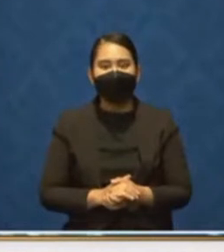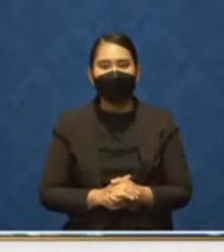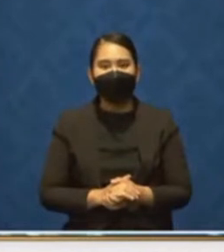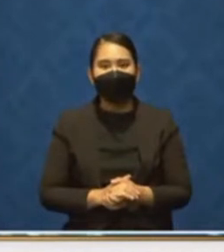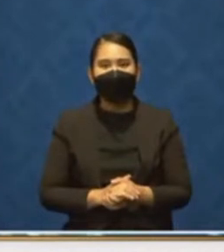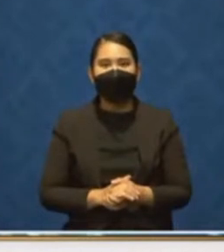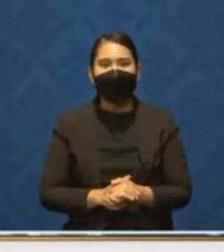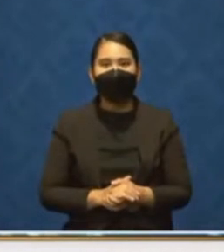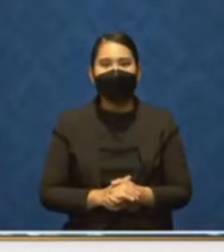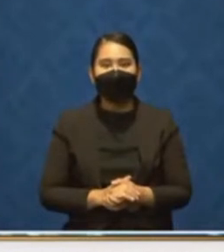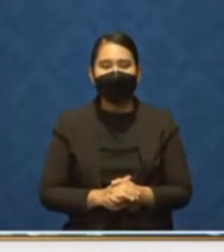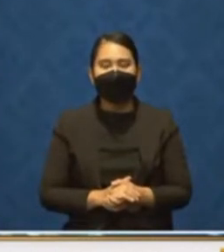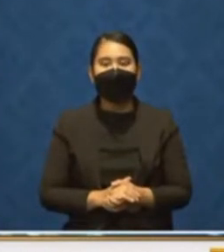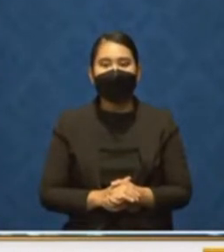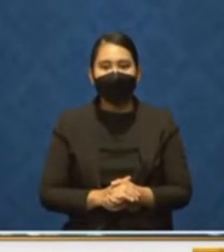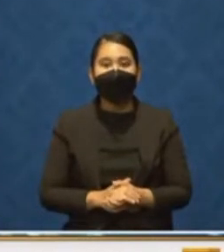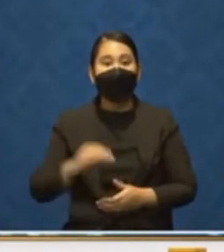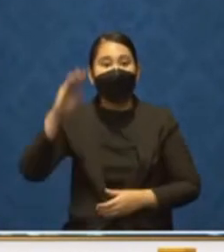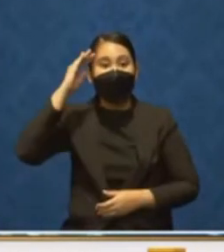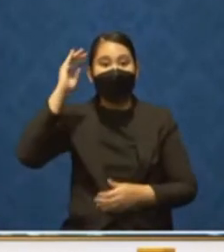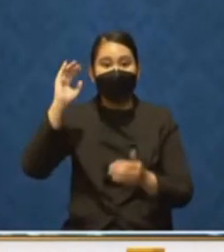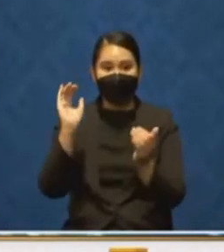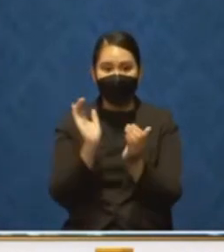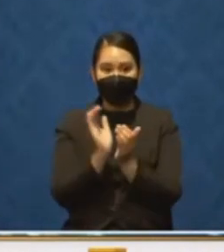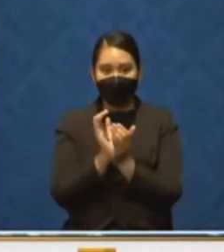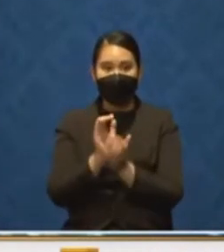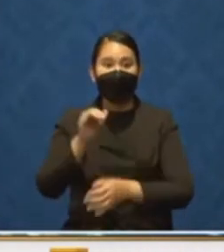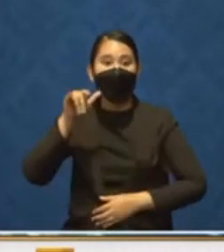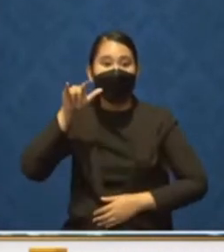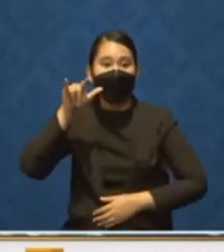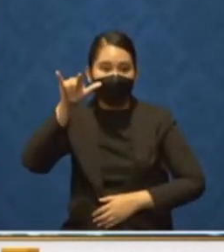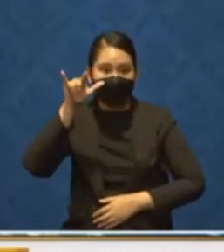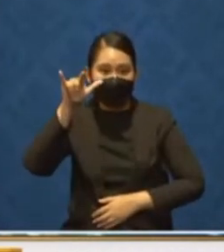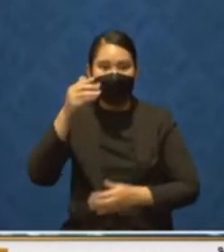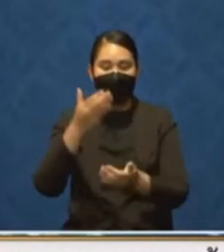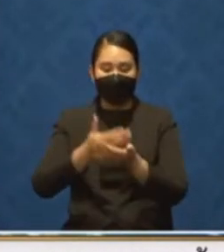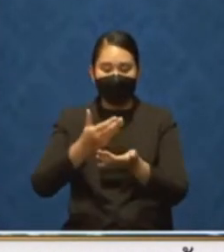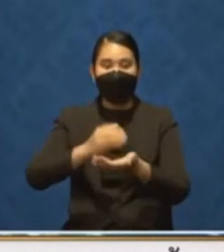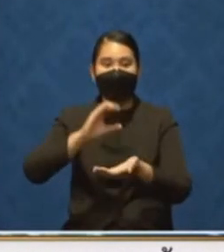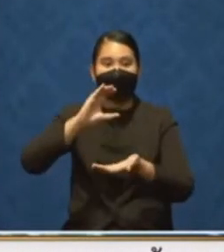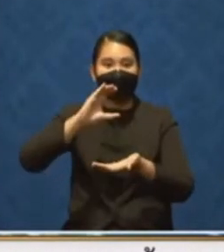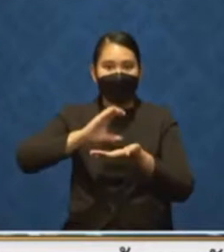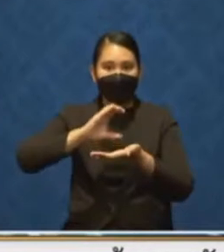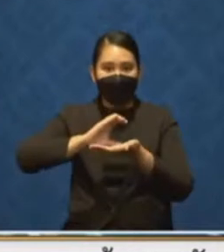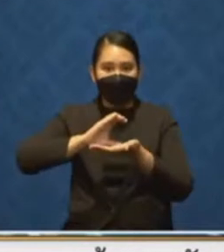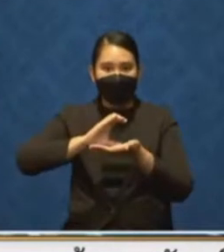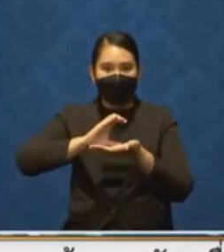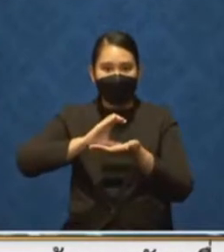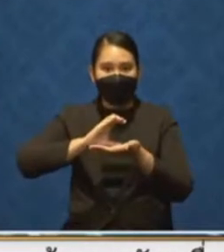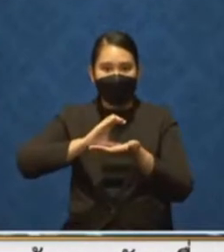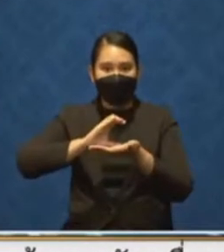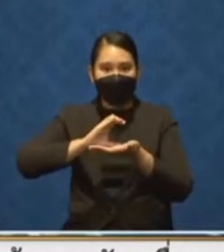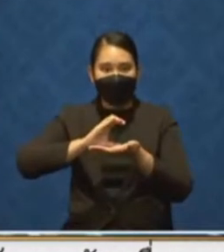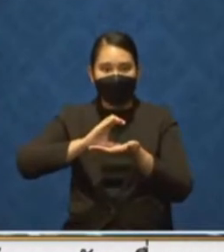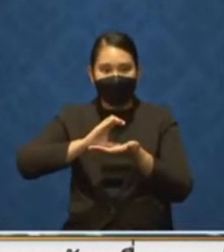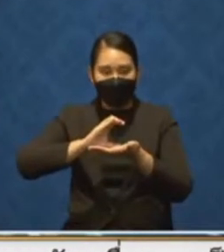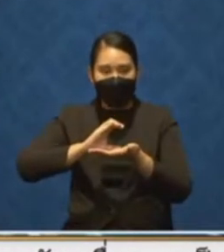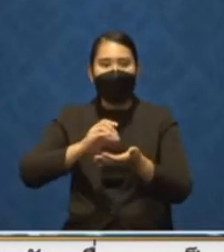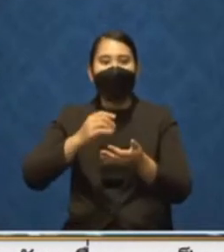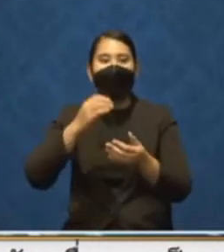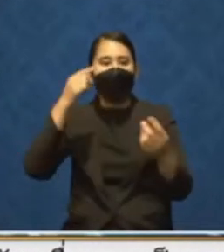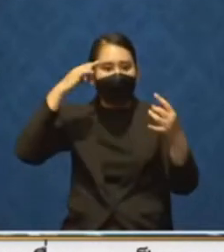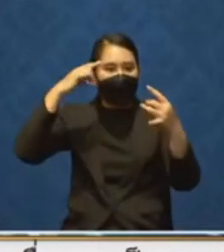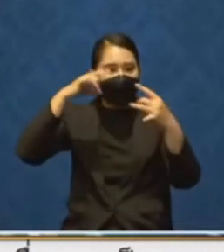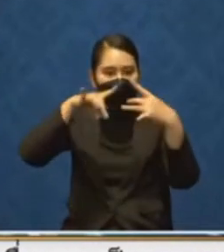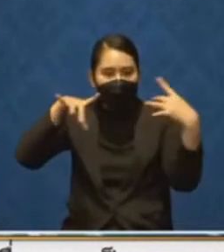เรื่องก็มีตำรวจนะครับในเรื่องของการที่จะต้องใช้งบปรางค์นั้นในเรื่องของการบริการต่างๆที่ทั้งว่าผิดว่าถูกก็